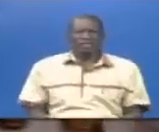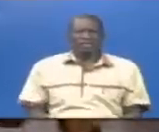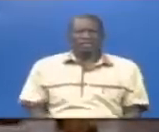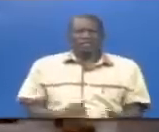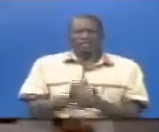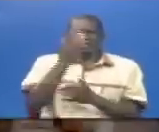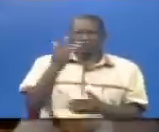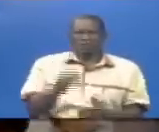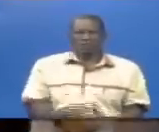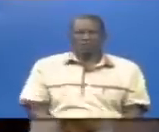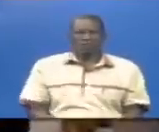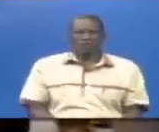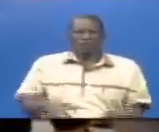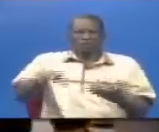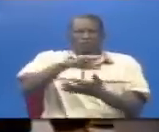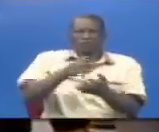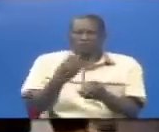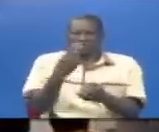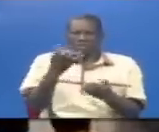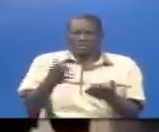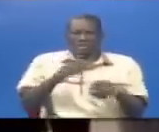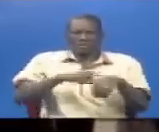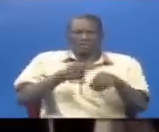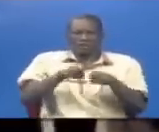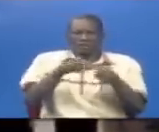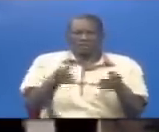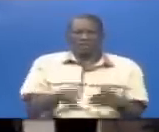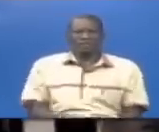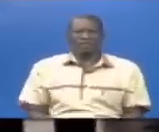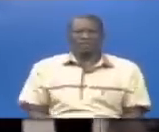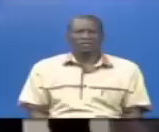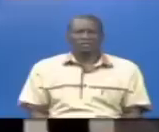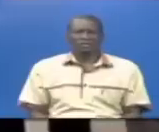ndiposa vurugu ambayo inashuhudia wakati kama huu,